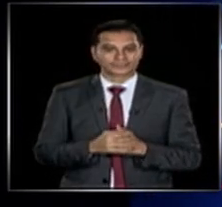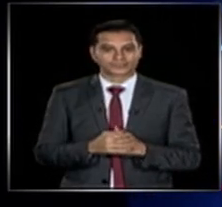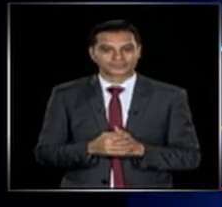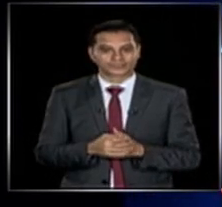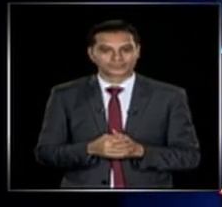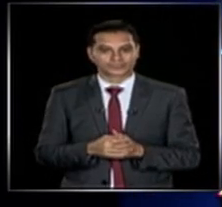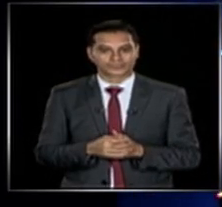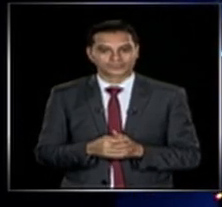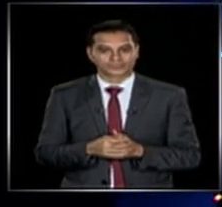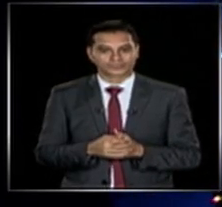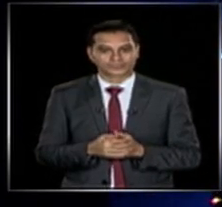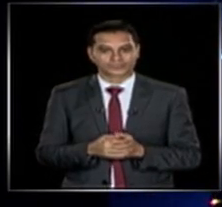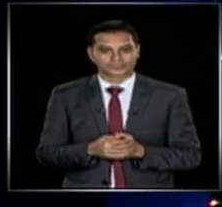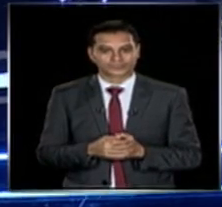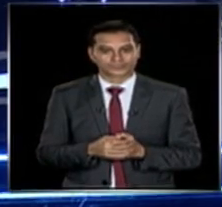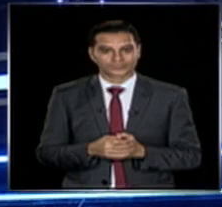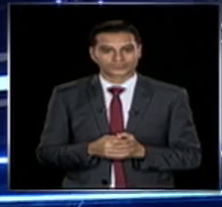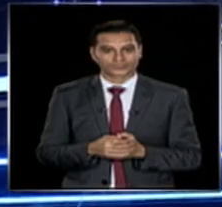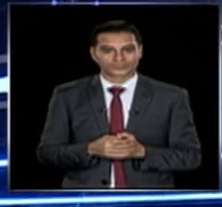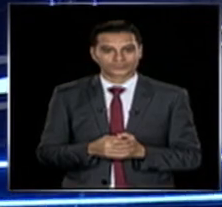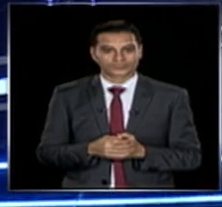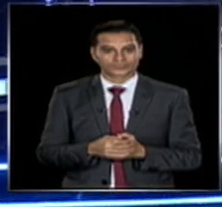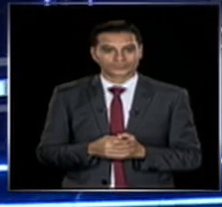شكرا، شكر جدا.